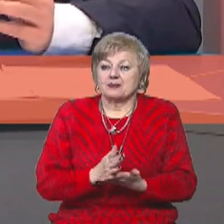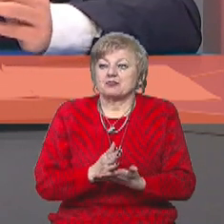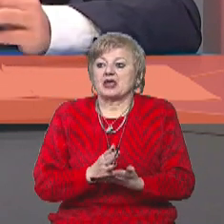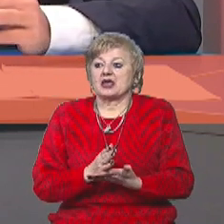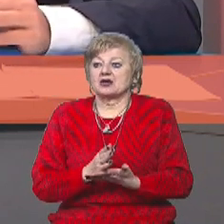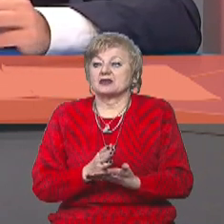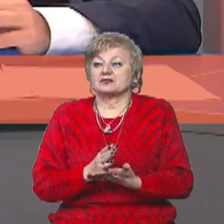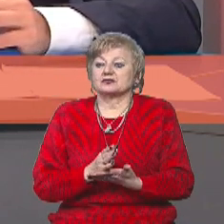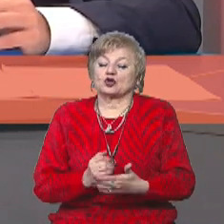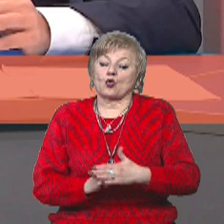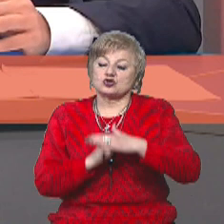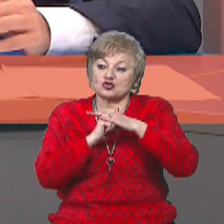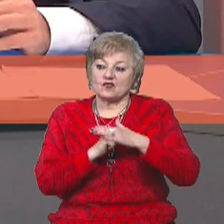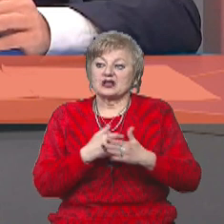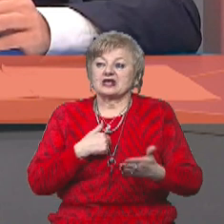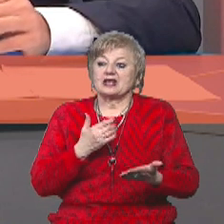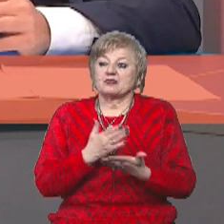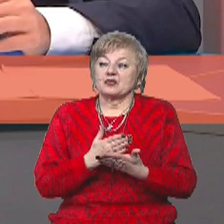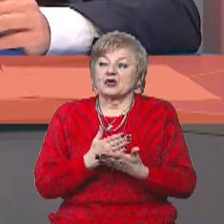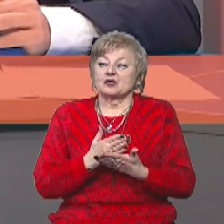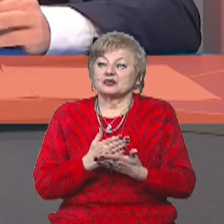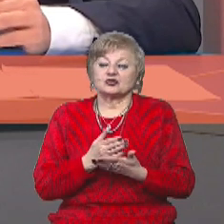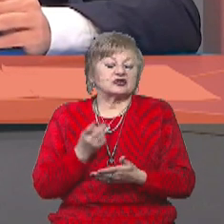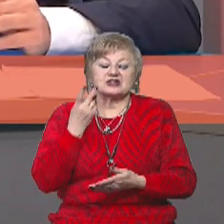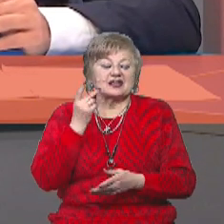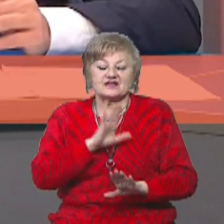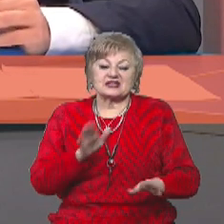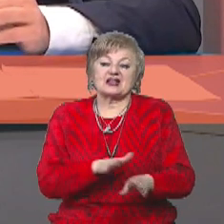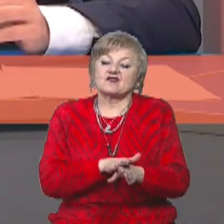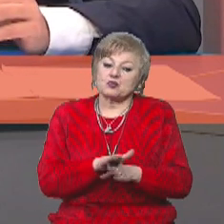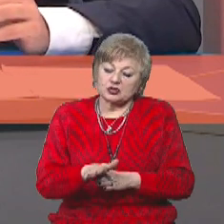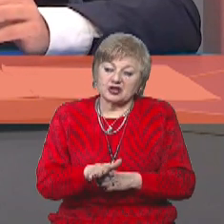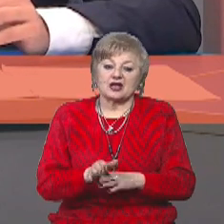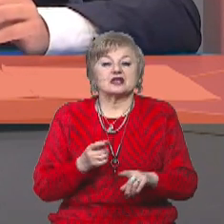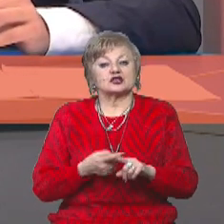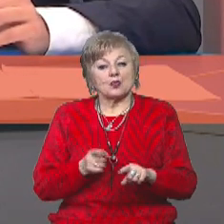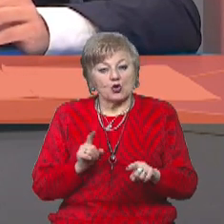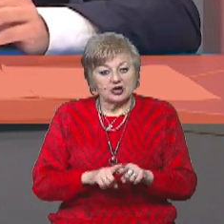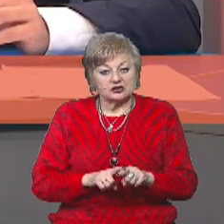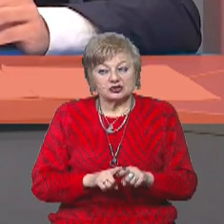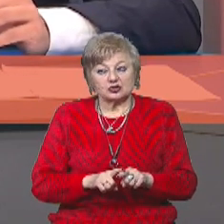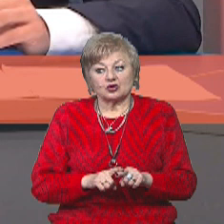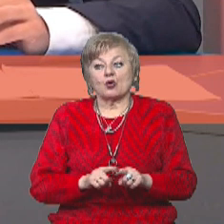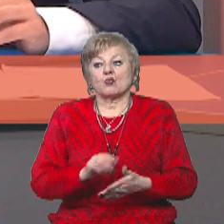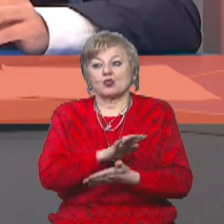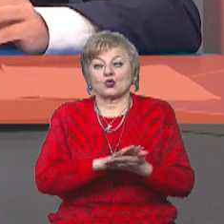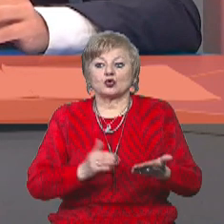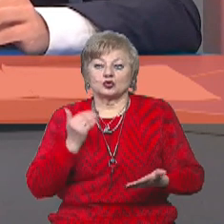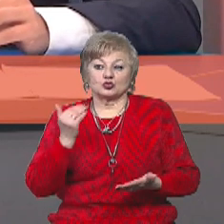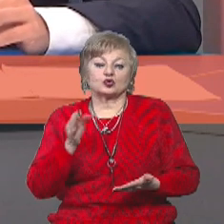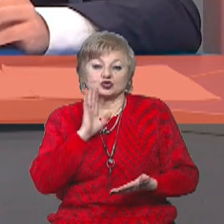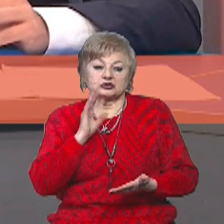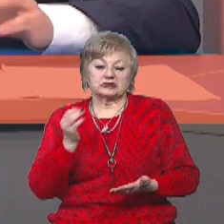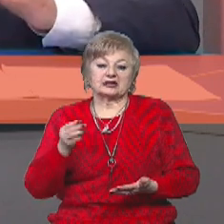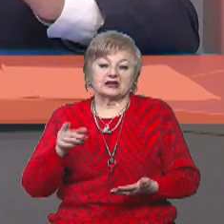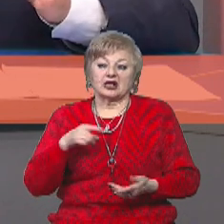цим підґрунтя. Я маю на увазі, що не все воно виконується. Да? Тому я в продовження слів пані